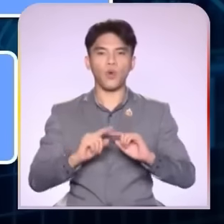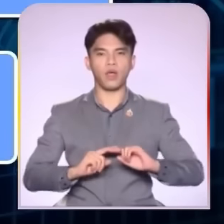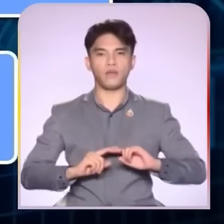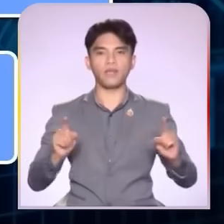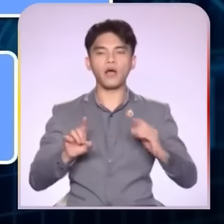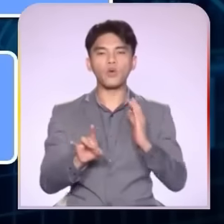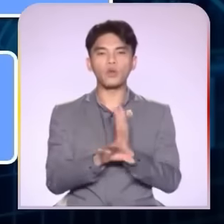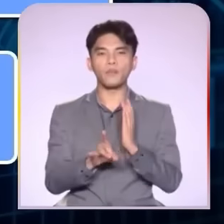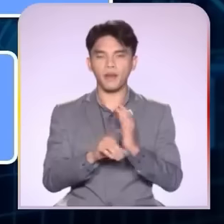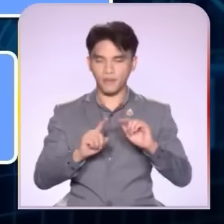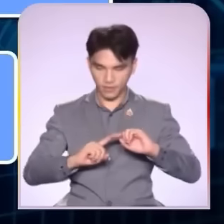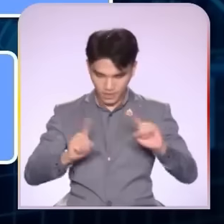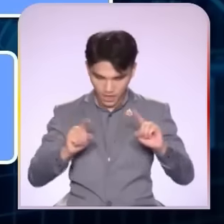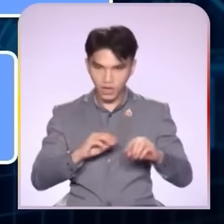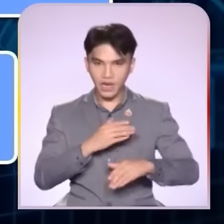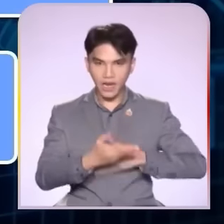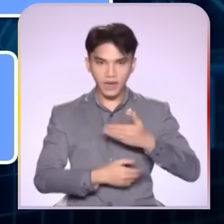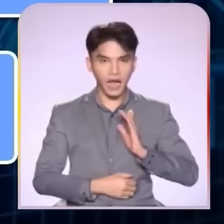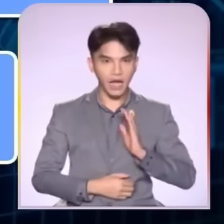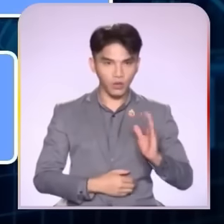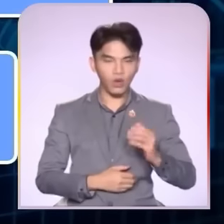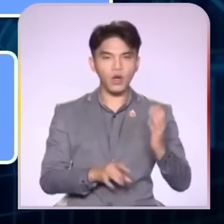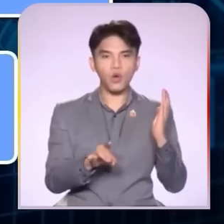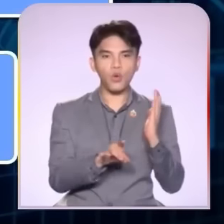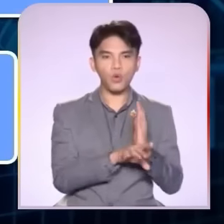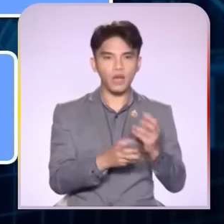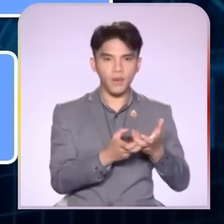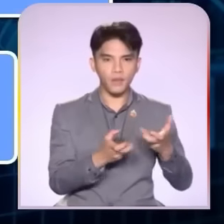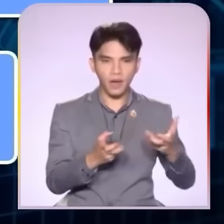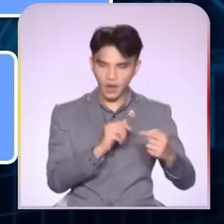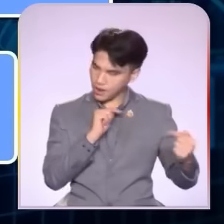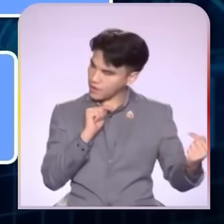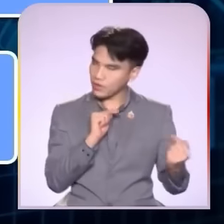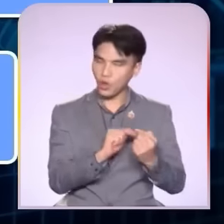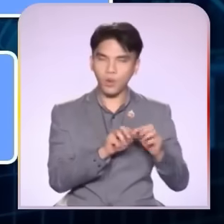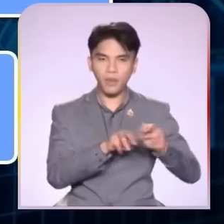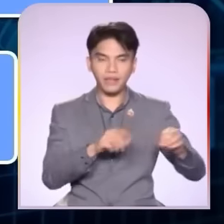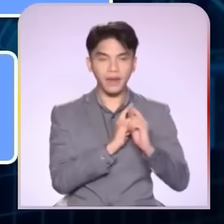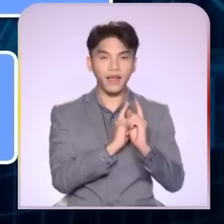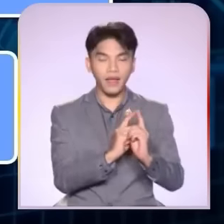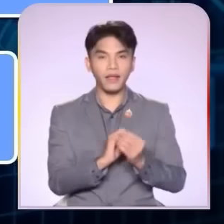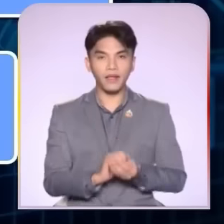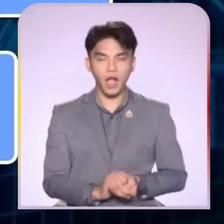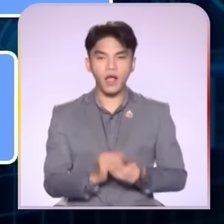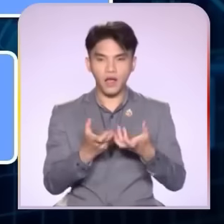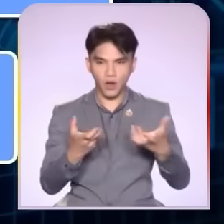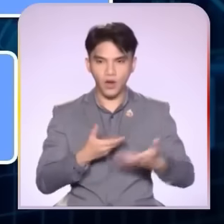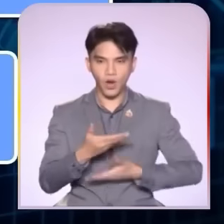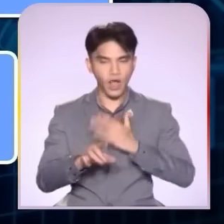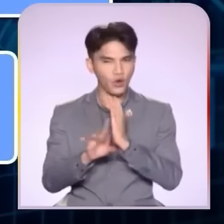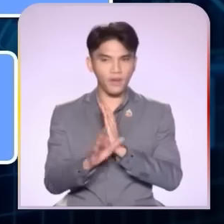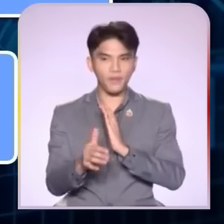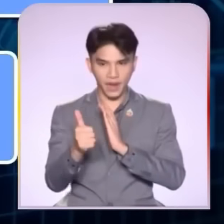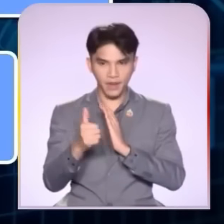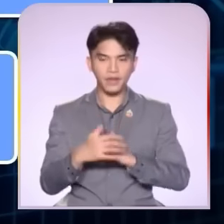ของคุณภาพสินค้าถ้าเป็นธุรกิจขายตรงราคาและคุณภาพสินค้าจะเป็นไปตามมาตรฐานและสินค้าก็จะมีคุณภ